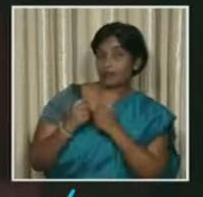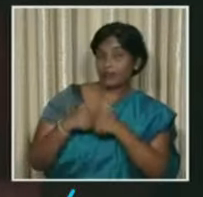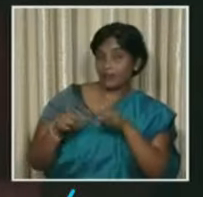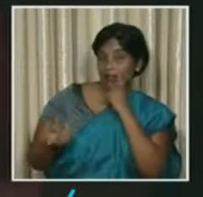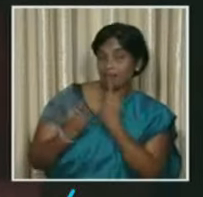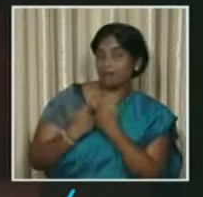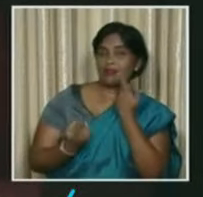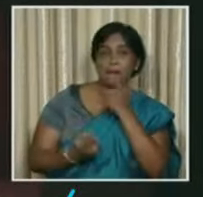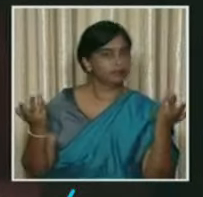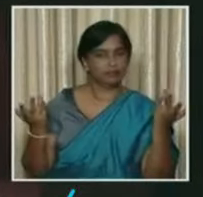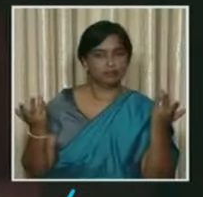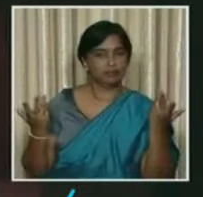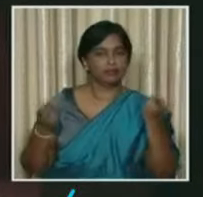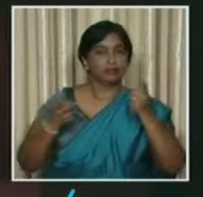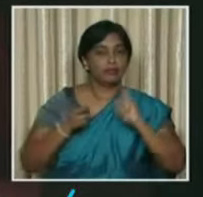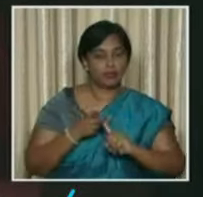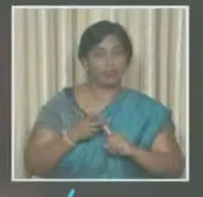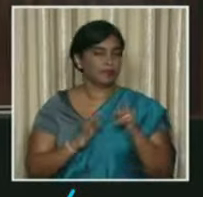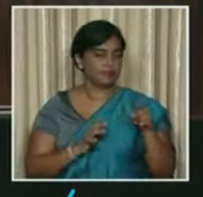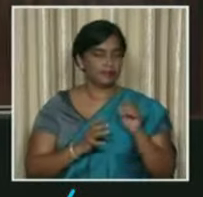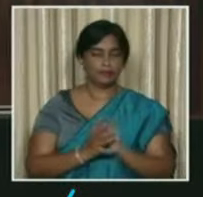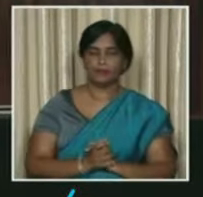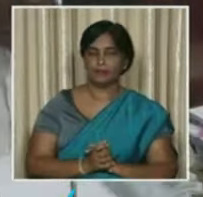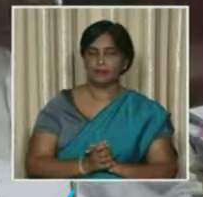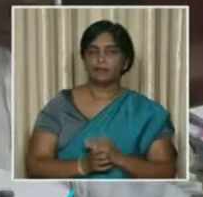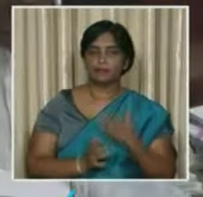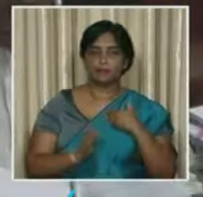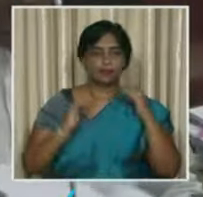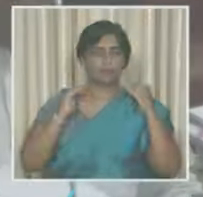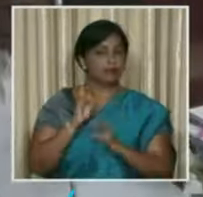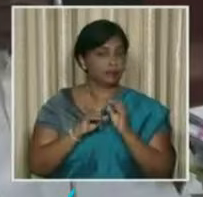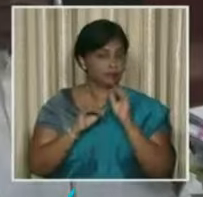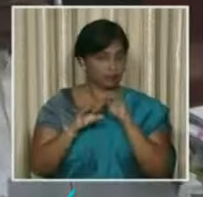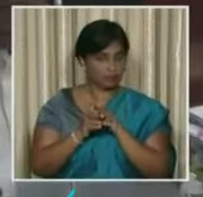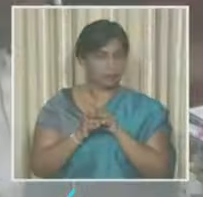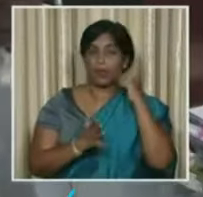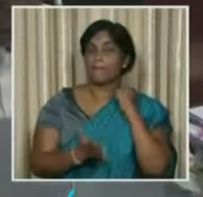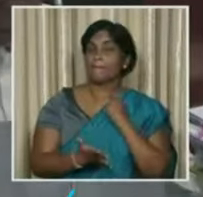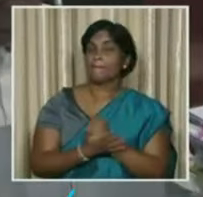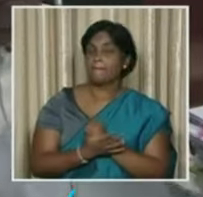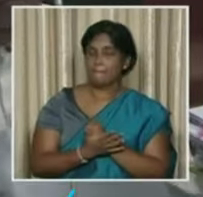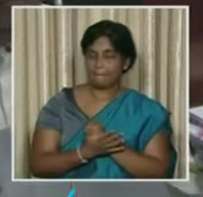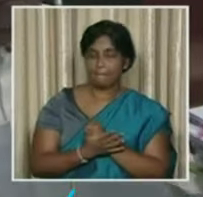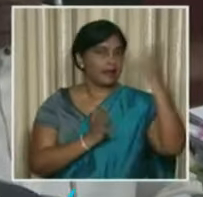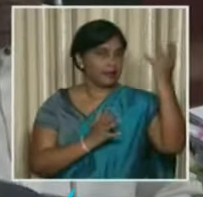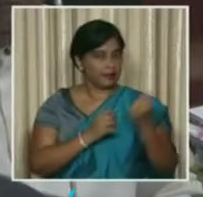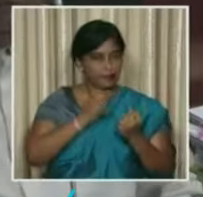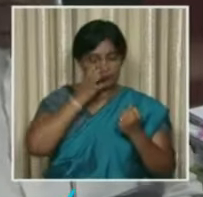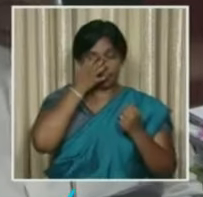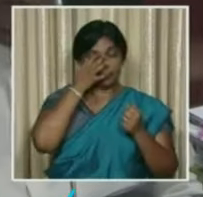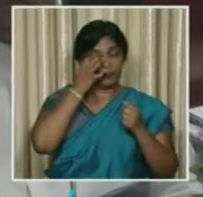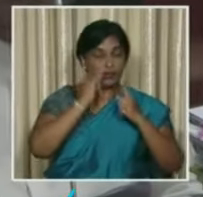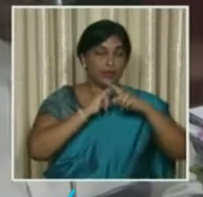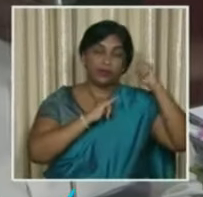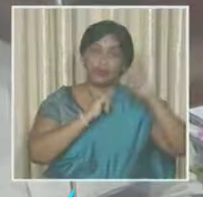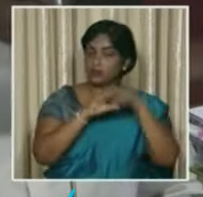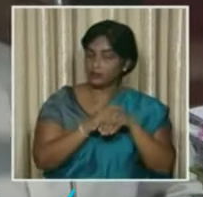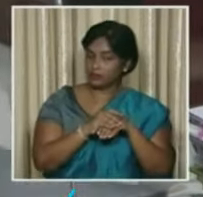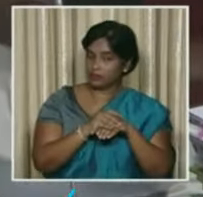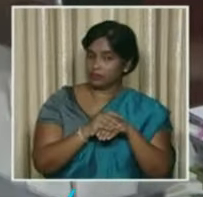නැහැ, මොනිටරින් උත් නැහැ, ෆීඩ්බැක් එහෙවුත් නැහැ. මම රස අධ්‍යාපනය ඇමති කාලේ ලෝක බැංකුවෙන් ග්‍රාන්ට් එකක් අරගෙන විශ්වවිද්‍යාලවල